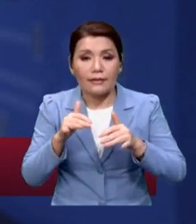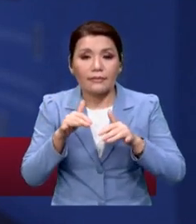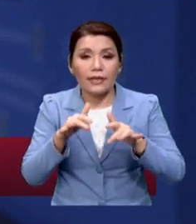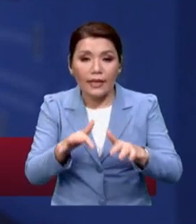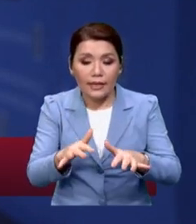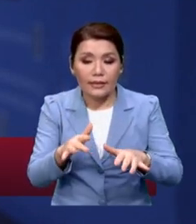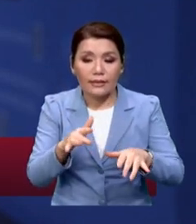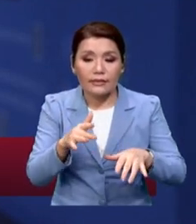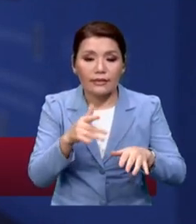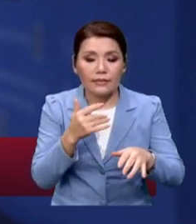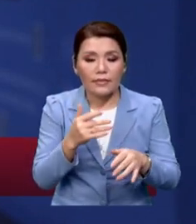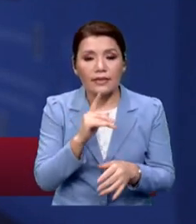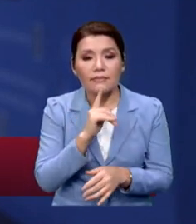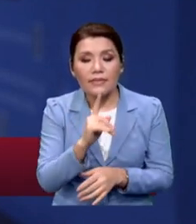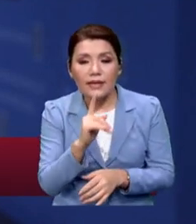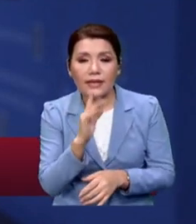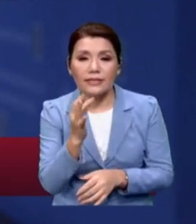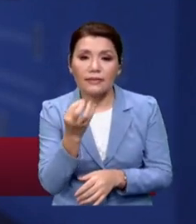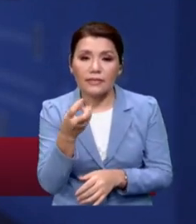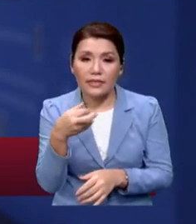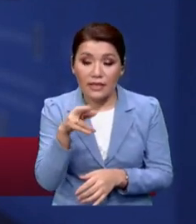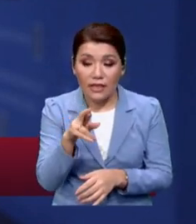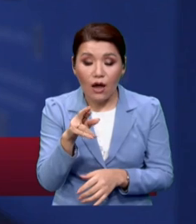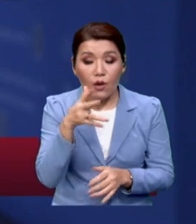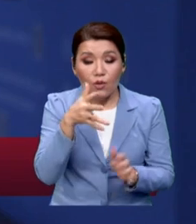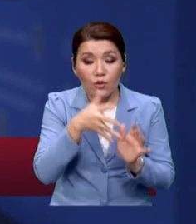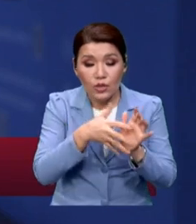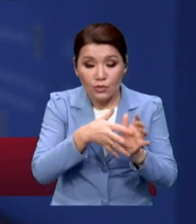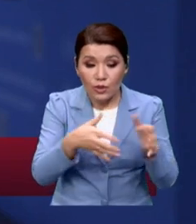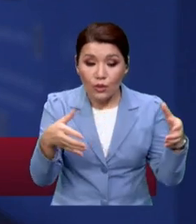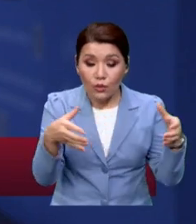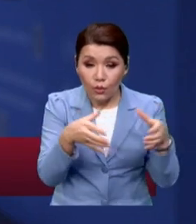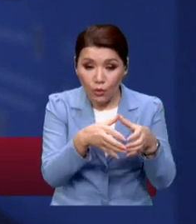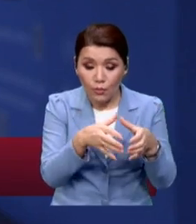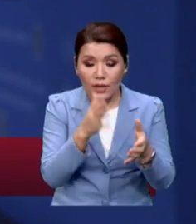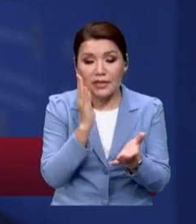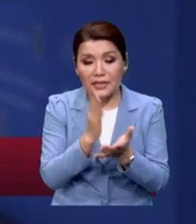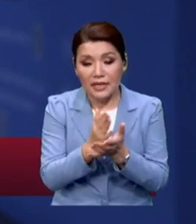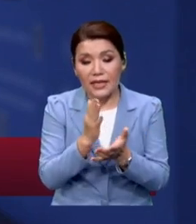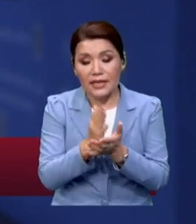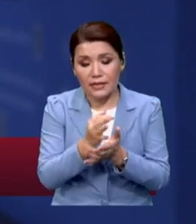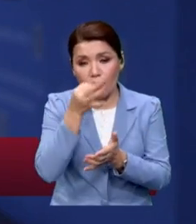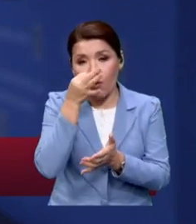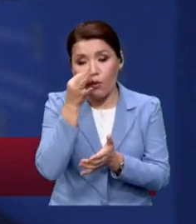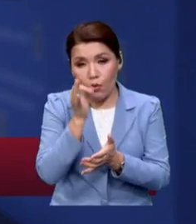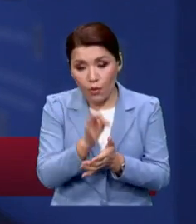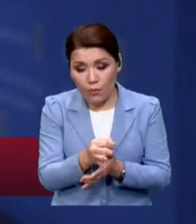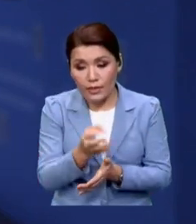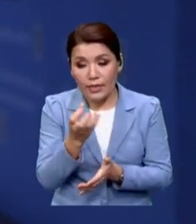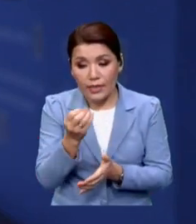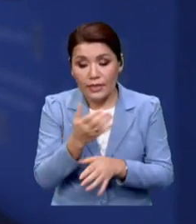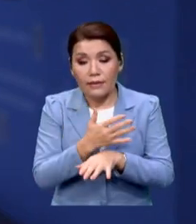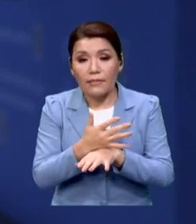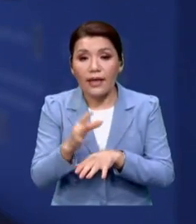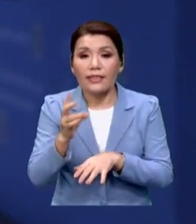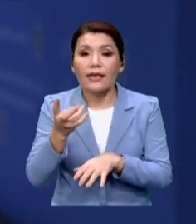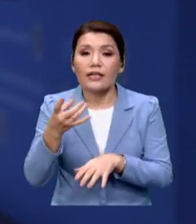при проведении собеседований. У исследовательской группы уже имеются наработки, однако